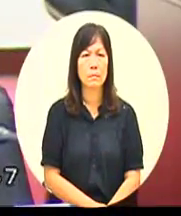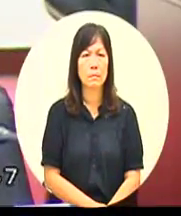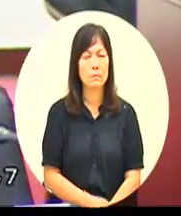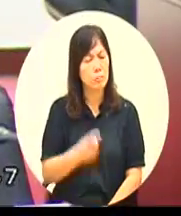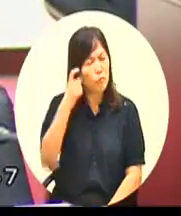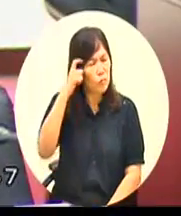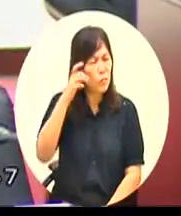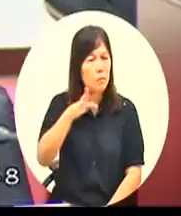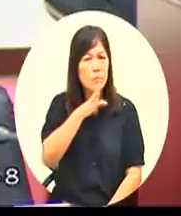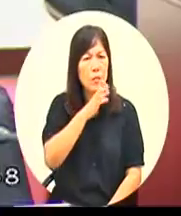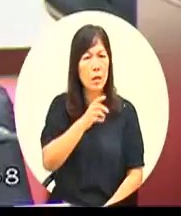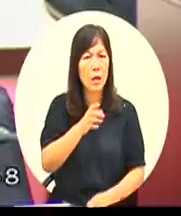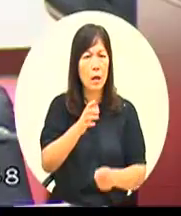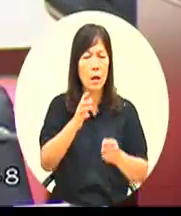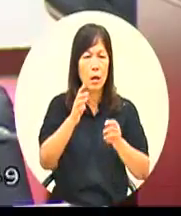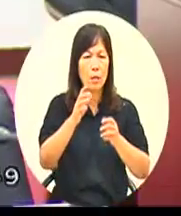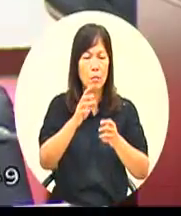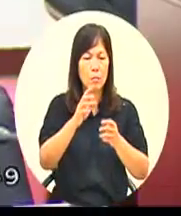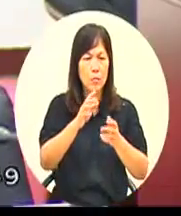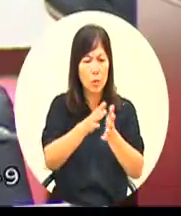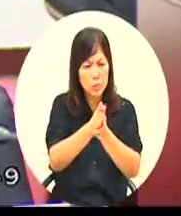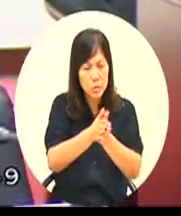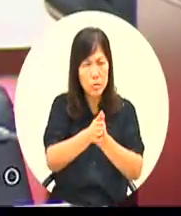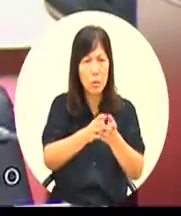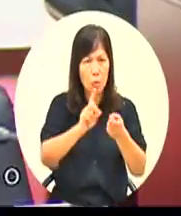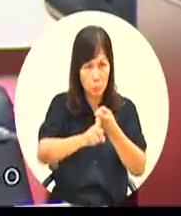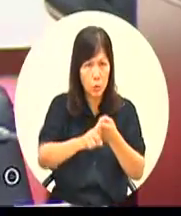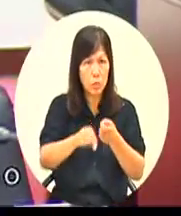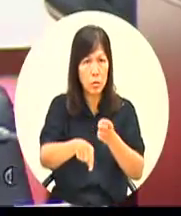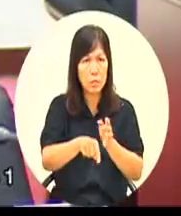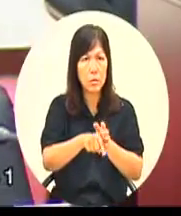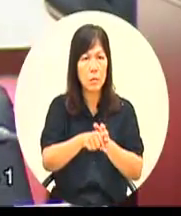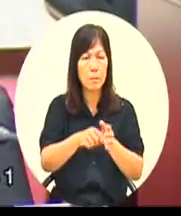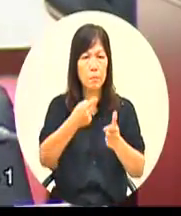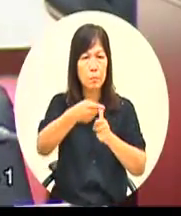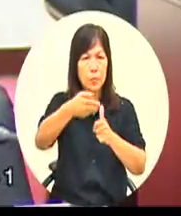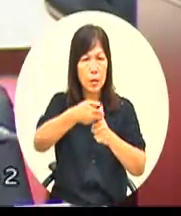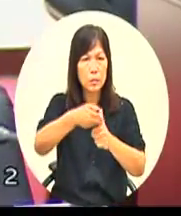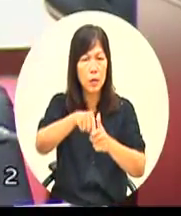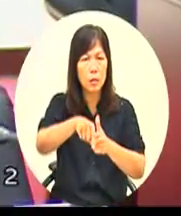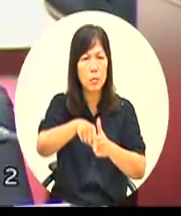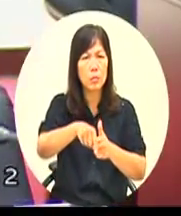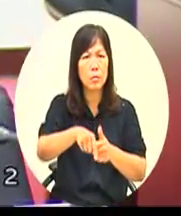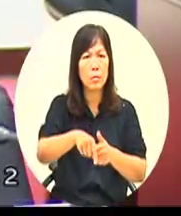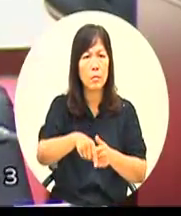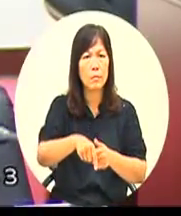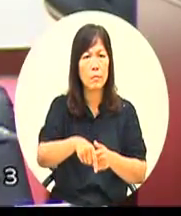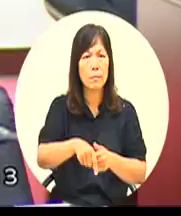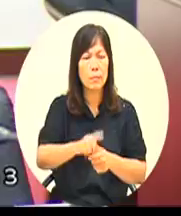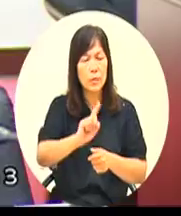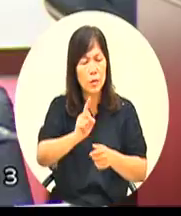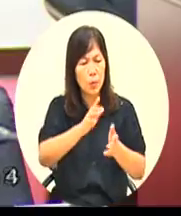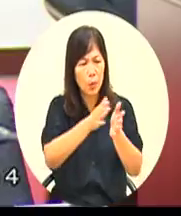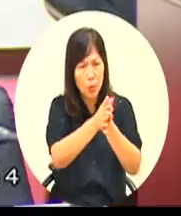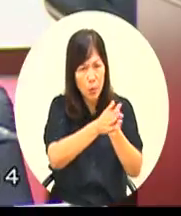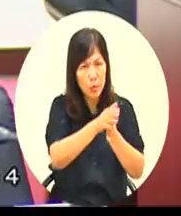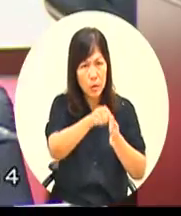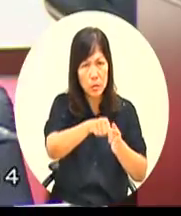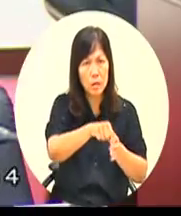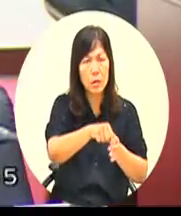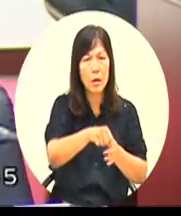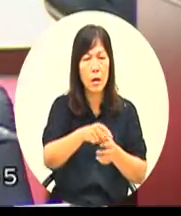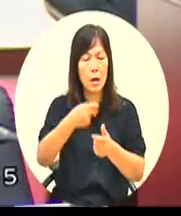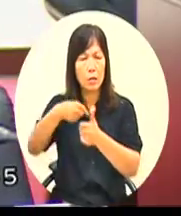正确的一个洗手，我想应该不是我们教育局哈，在一个这